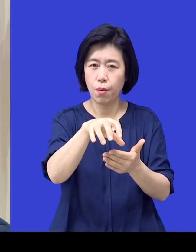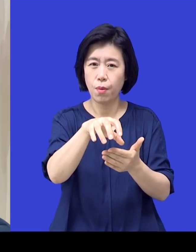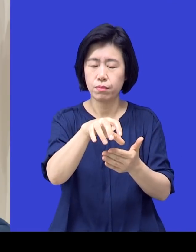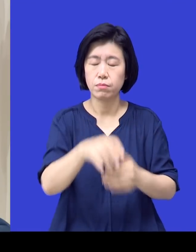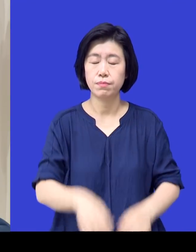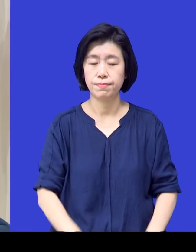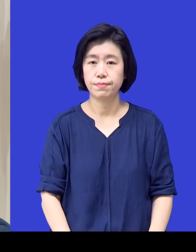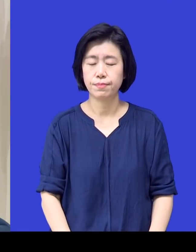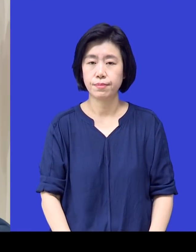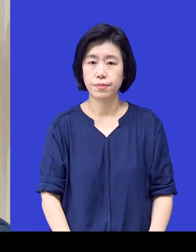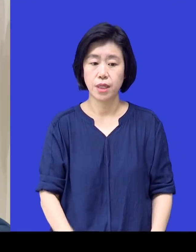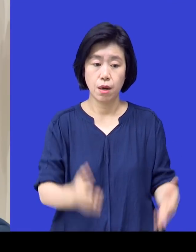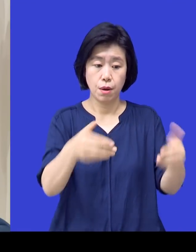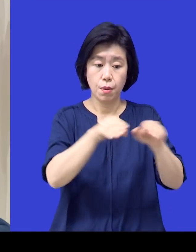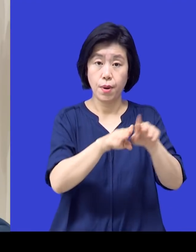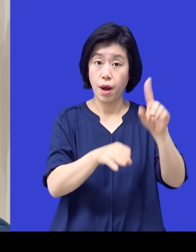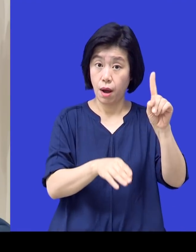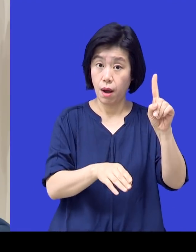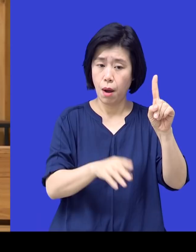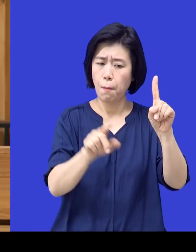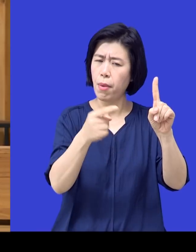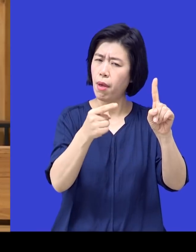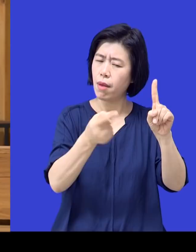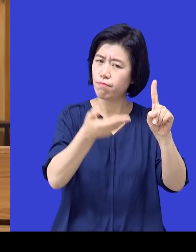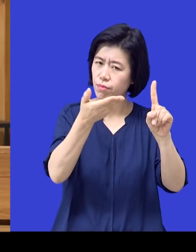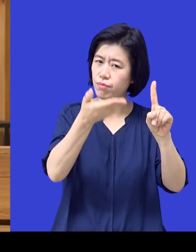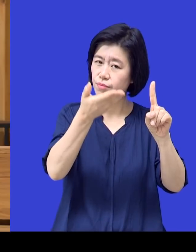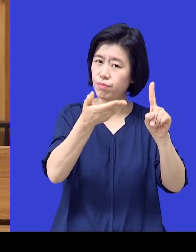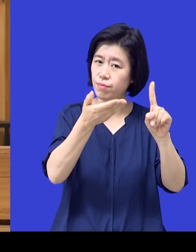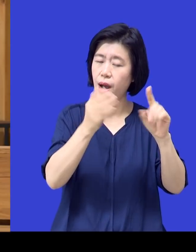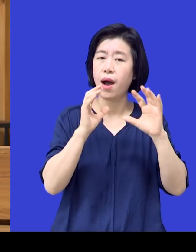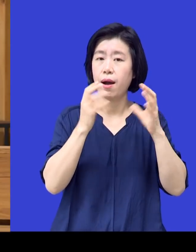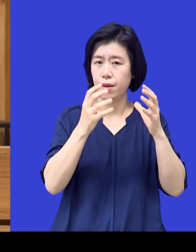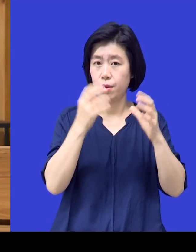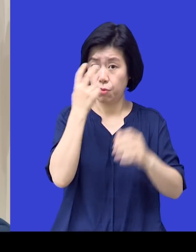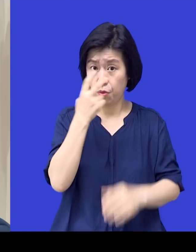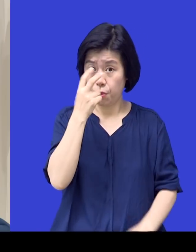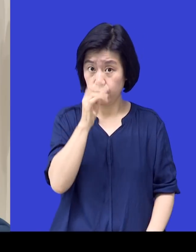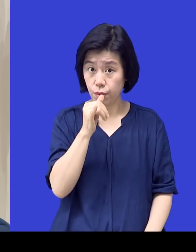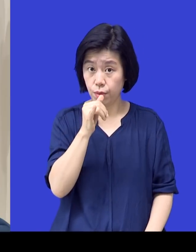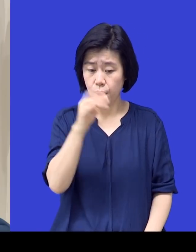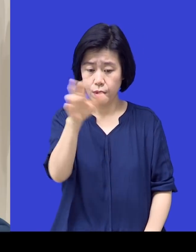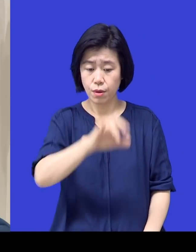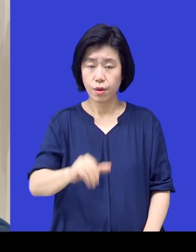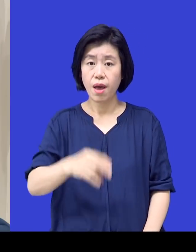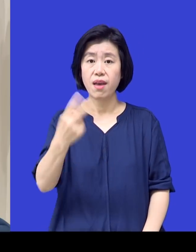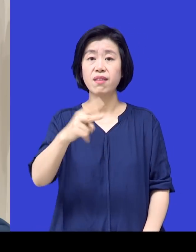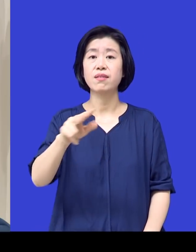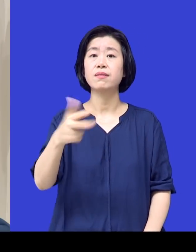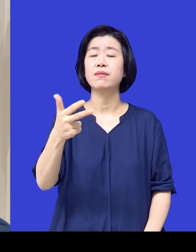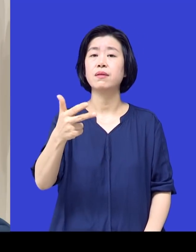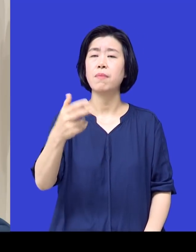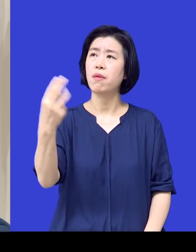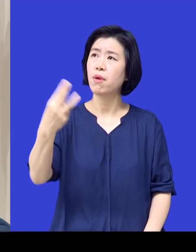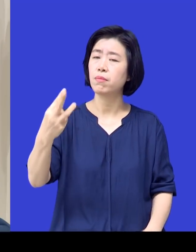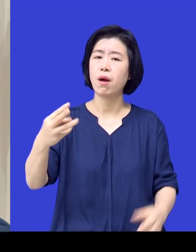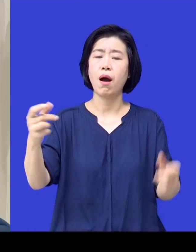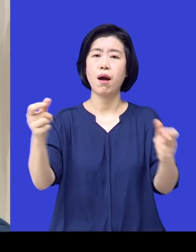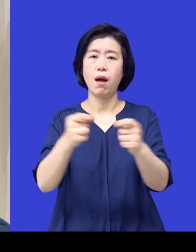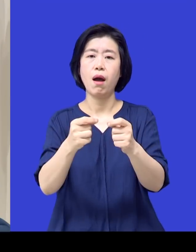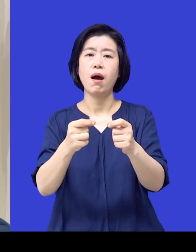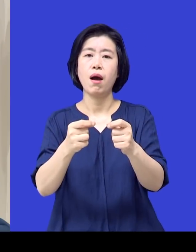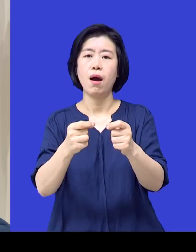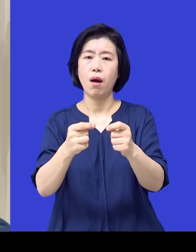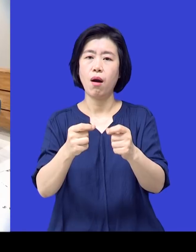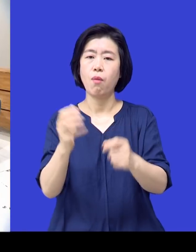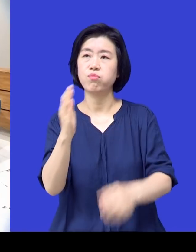2,700개의 보육원이라고 한번 생각을 해보세요. 네. 컴패션이 41년 동안 얼마나 많은 그러네요. 일을